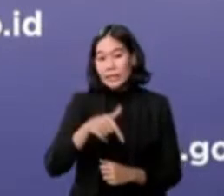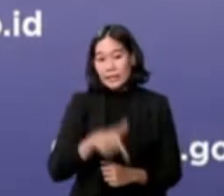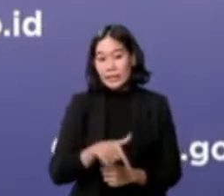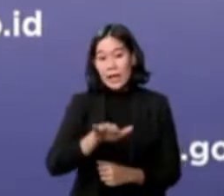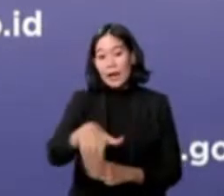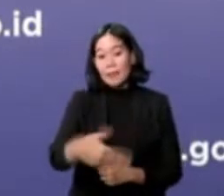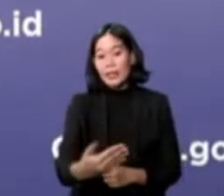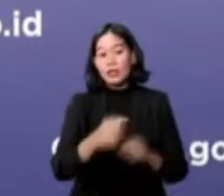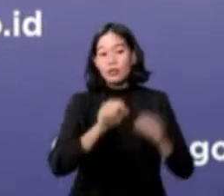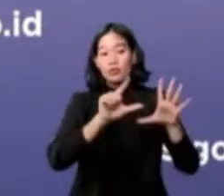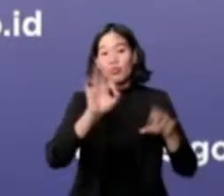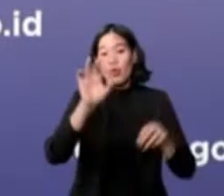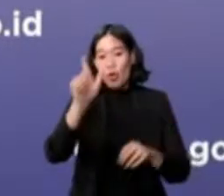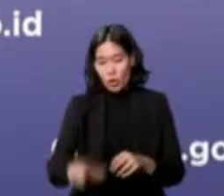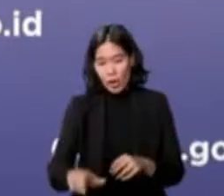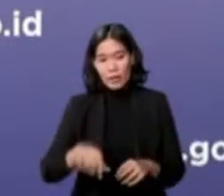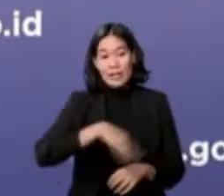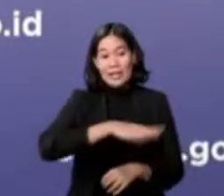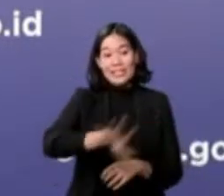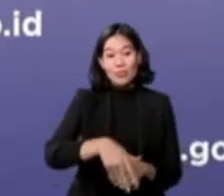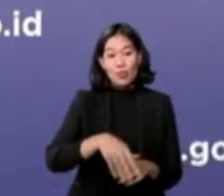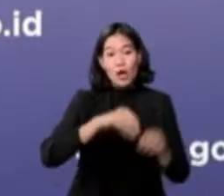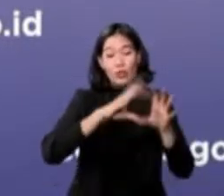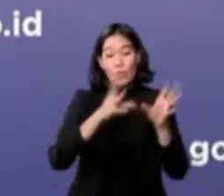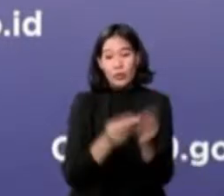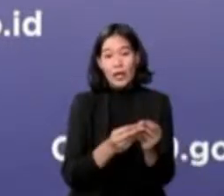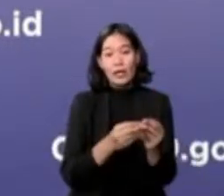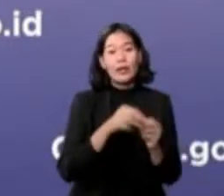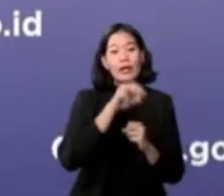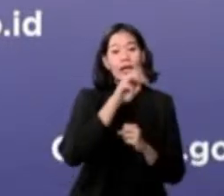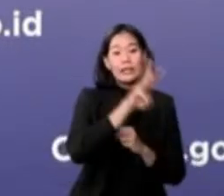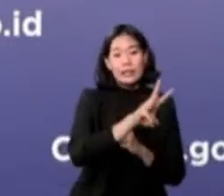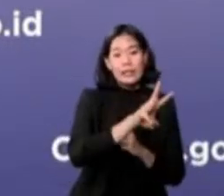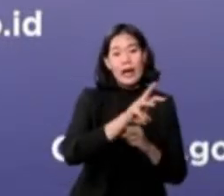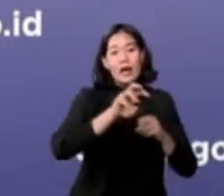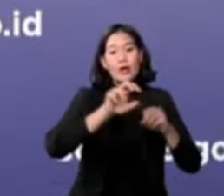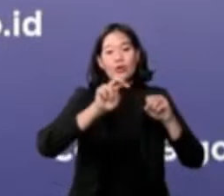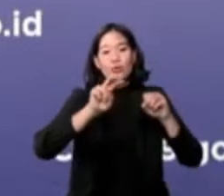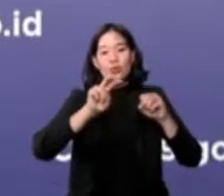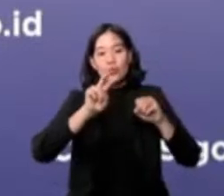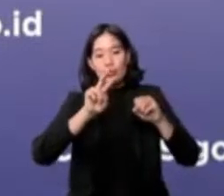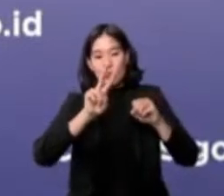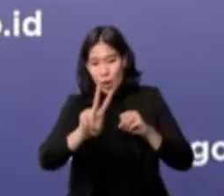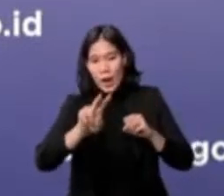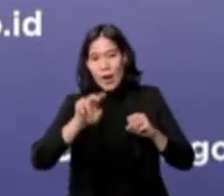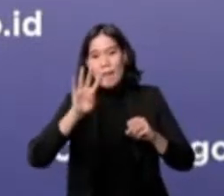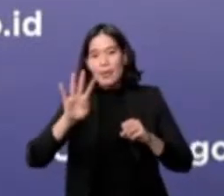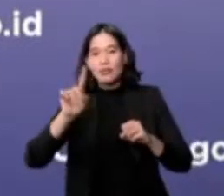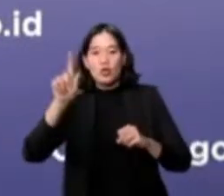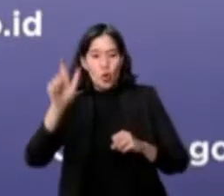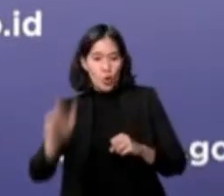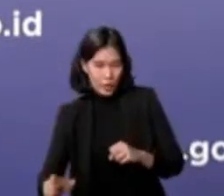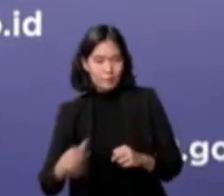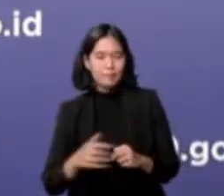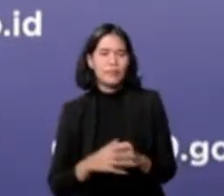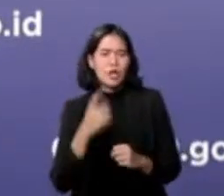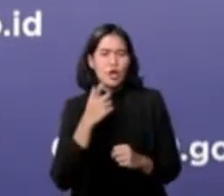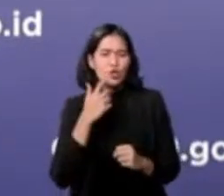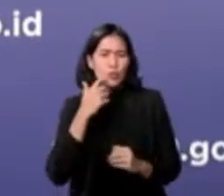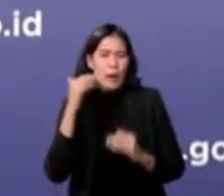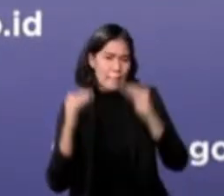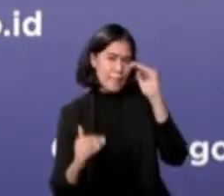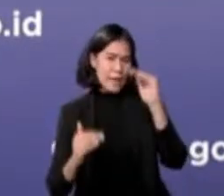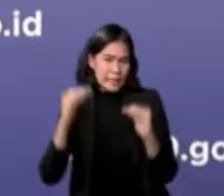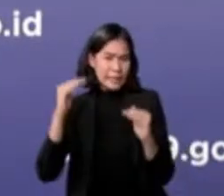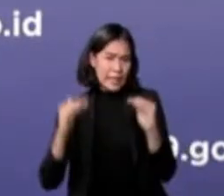Hari ini kasus meninggal 70 orang sehingga totalnya menjadi 3.241 orang. Kalau kita